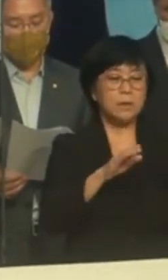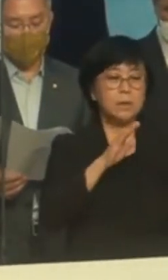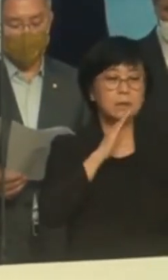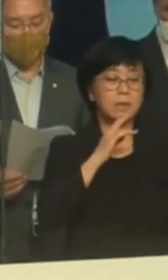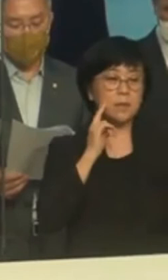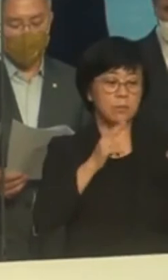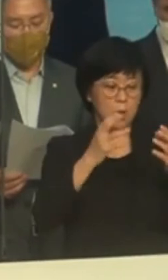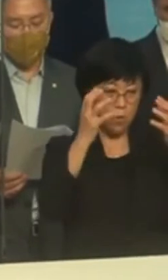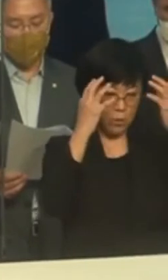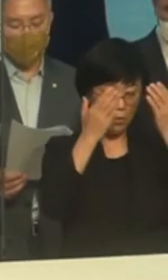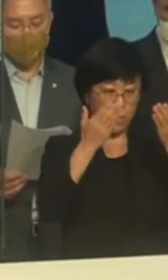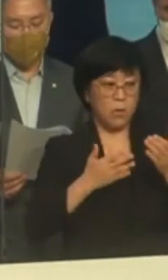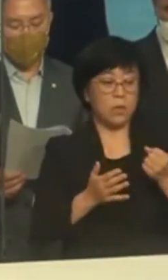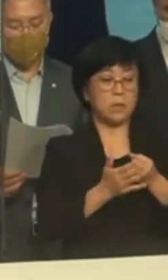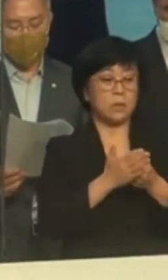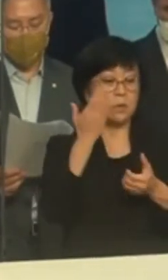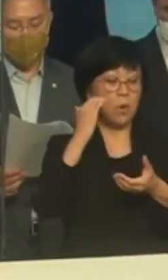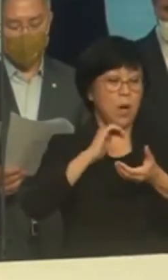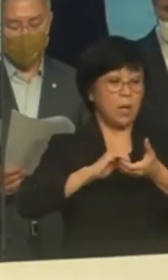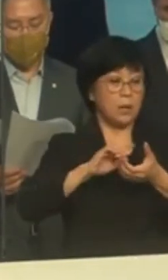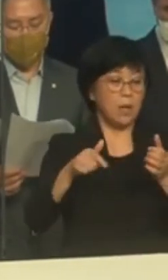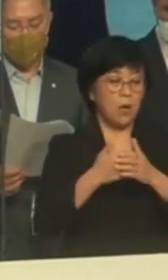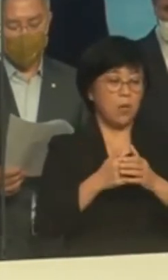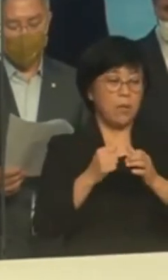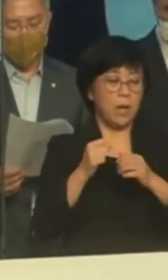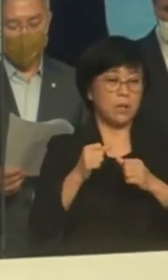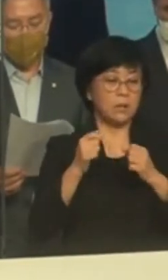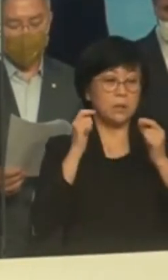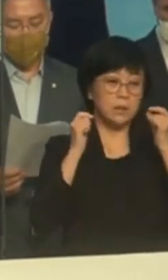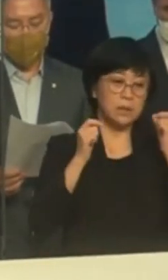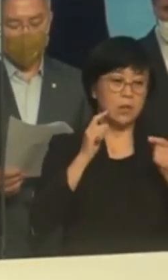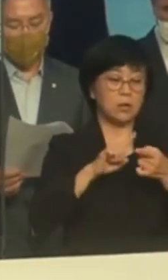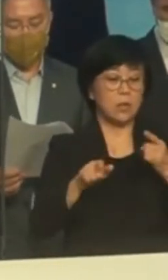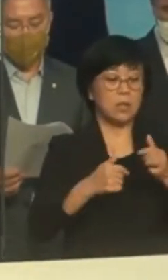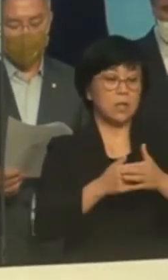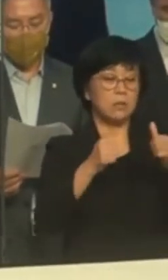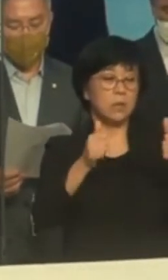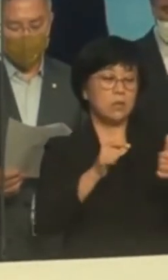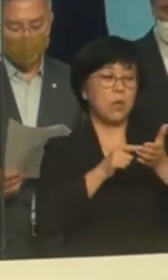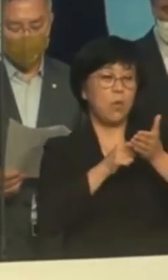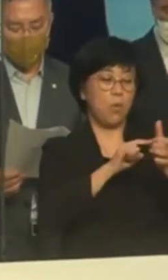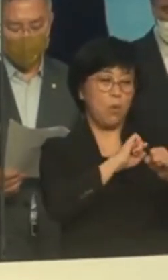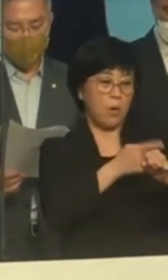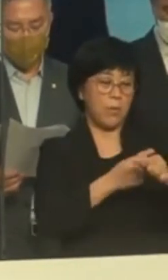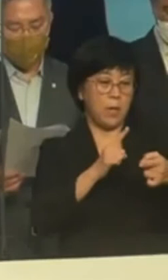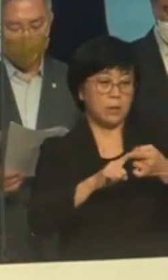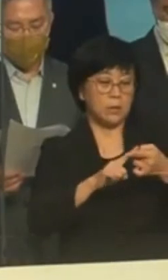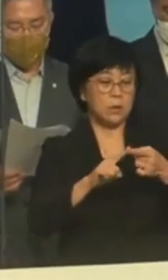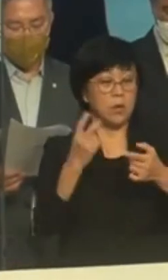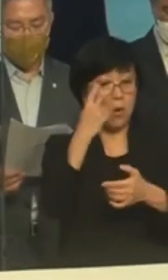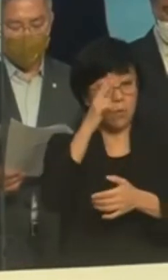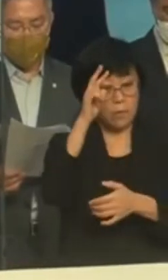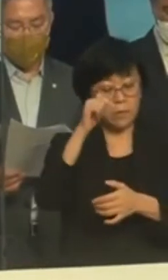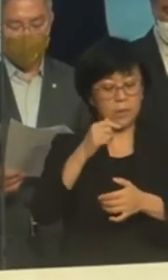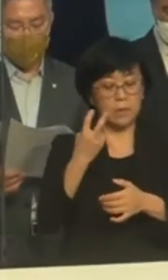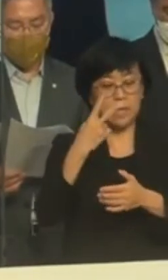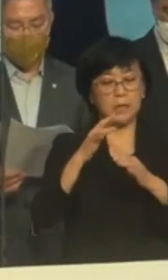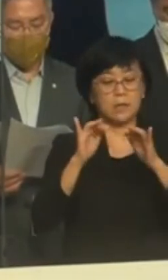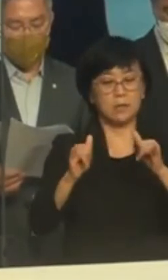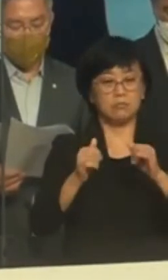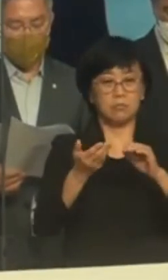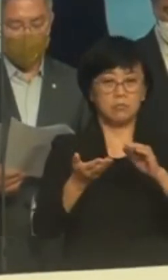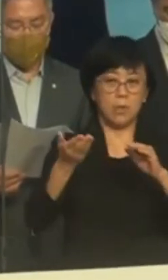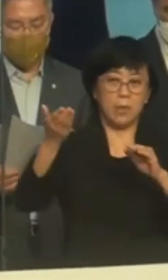있음에도 청와대와 부하내동하여 기소권을 제 칼처럼 휘두른 일부 검사들은 보란듯이 승진에